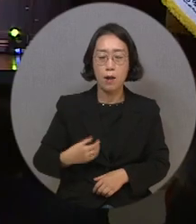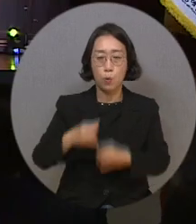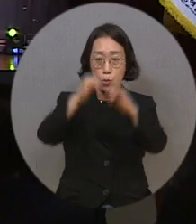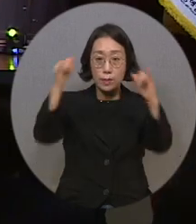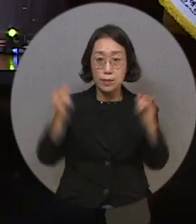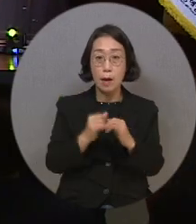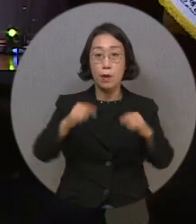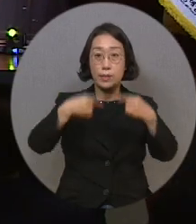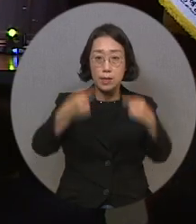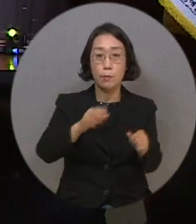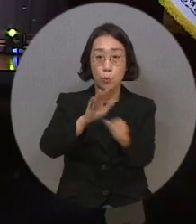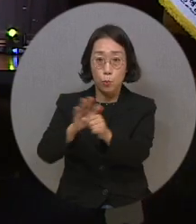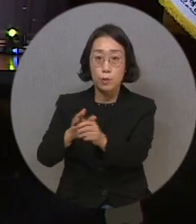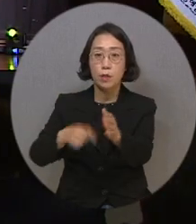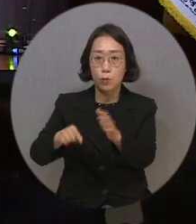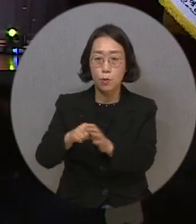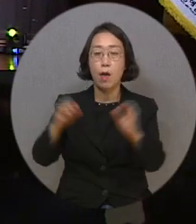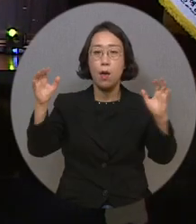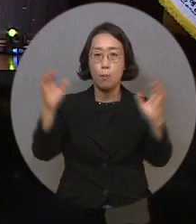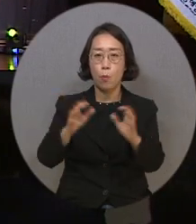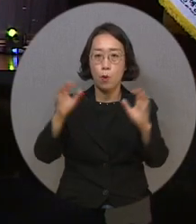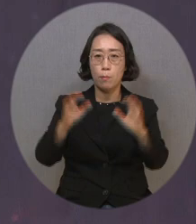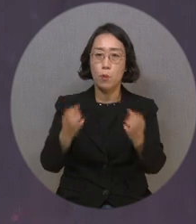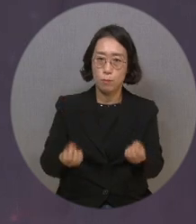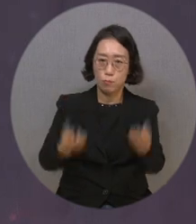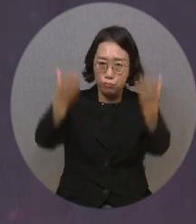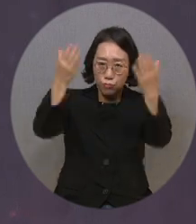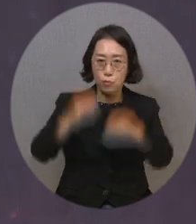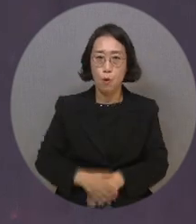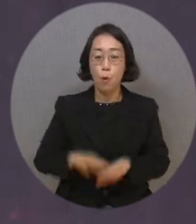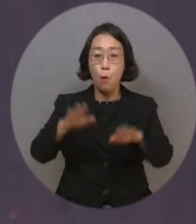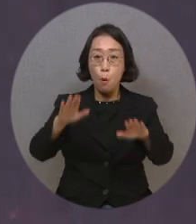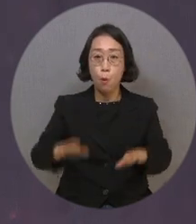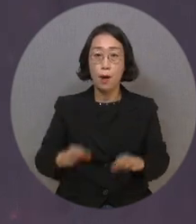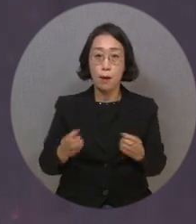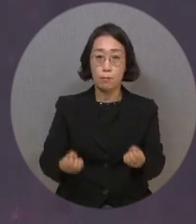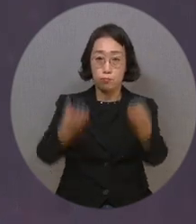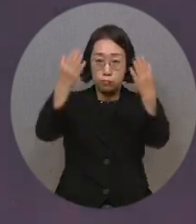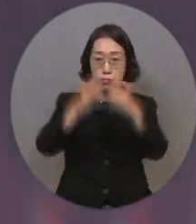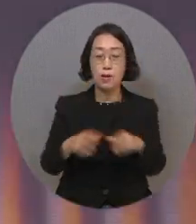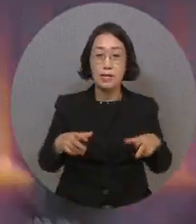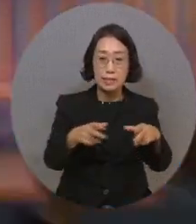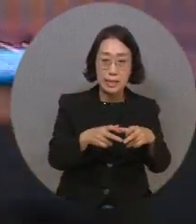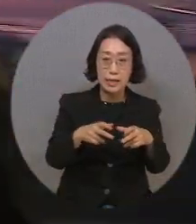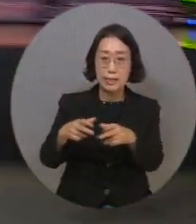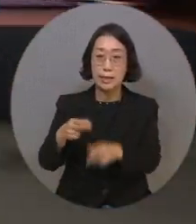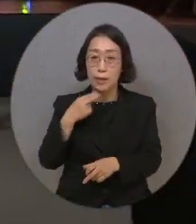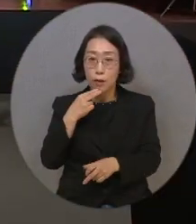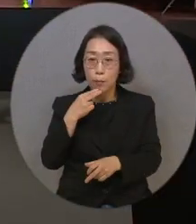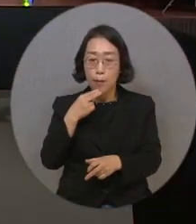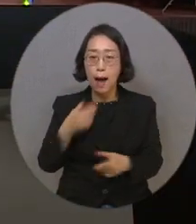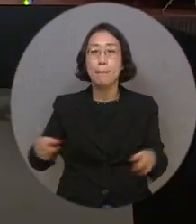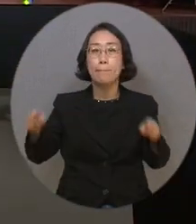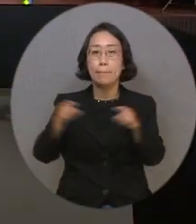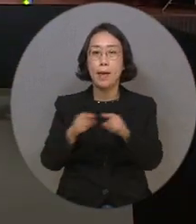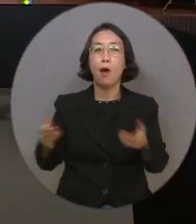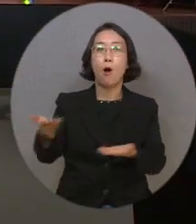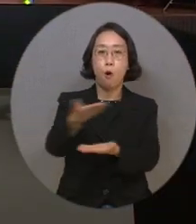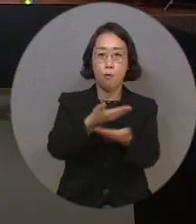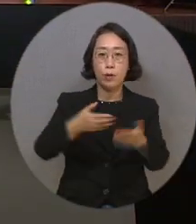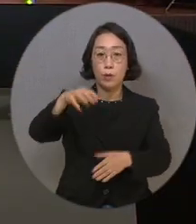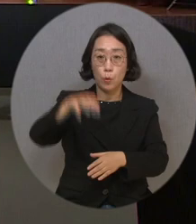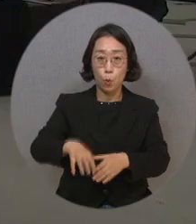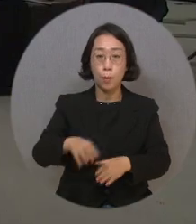의식을 높이고자 매년 열리고 있습니다. 올해 행사는 장애인과 비장애인이 함께 어울리는 자리를